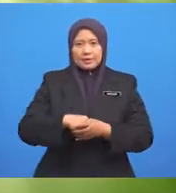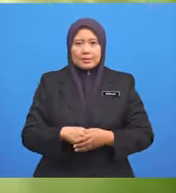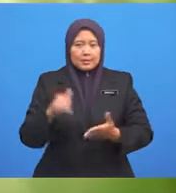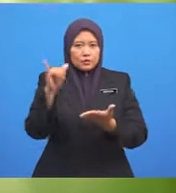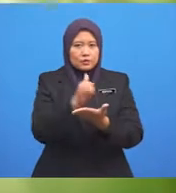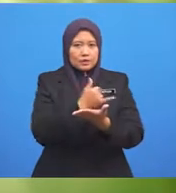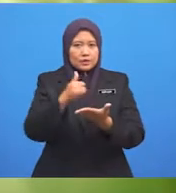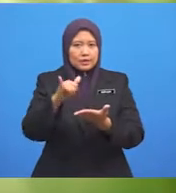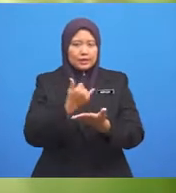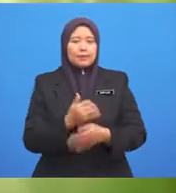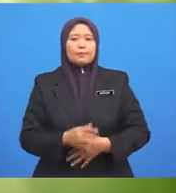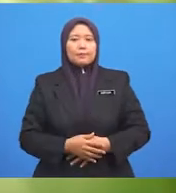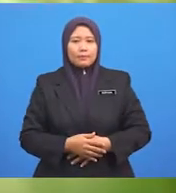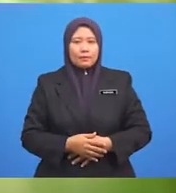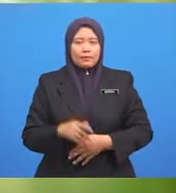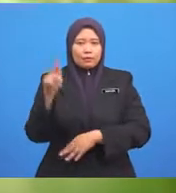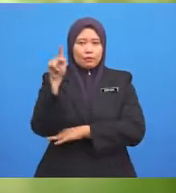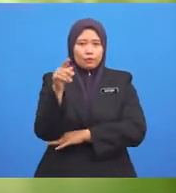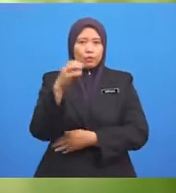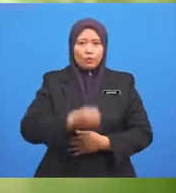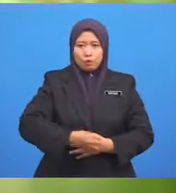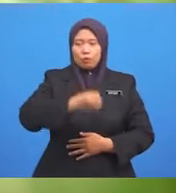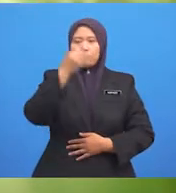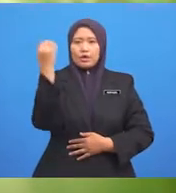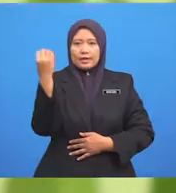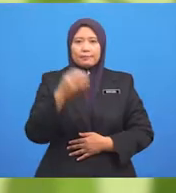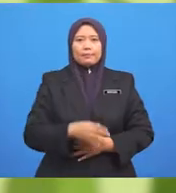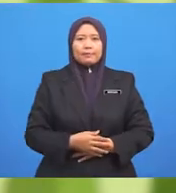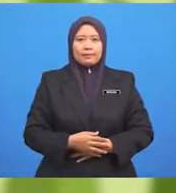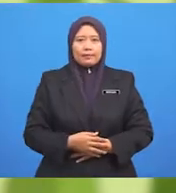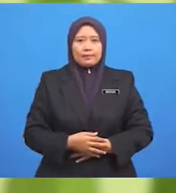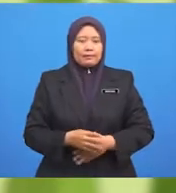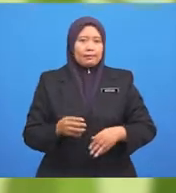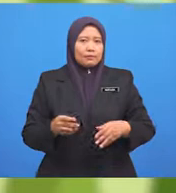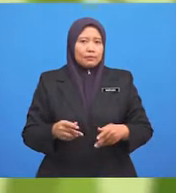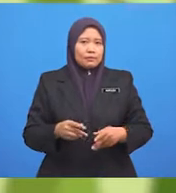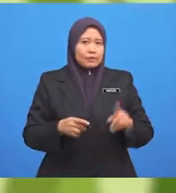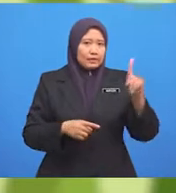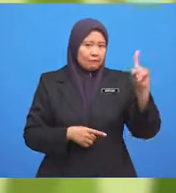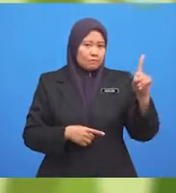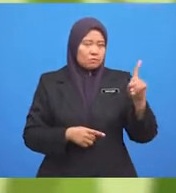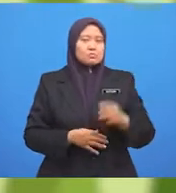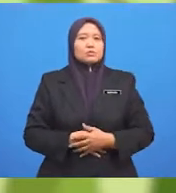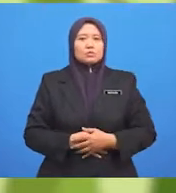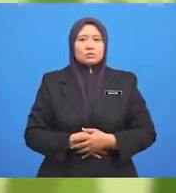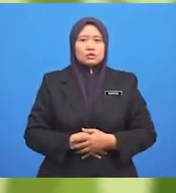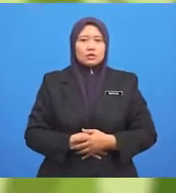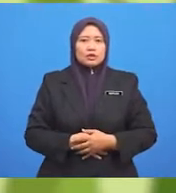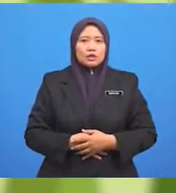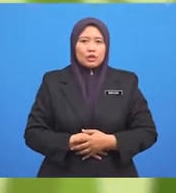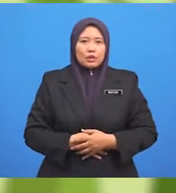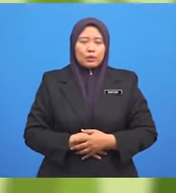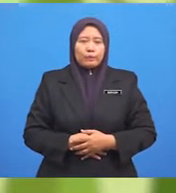mengupas 6 pengajaran dalam syair Pohon Buluh. Pengajaran pertama ialah